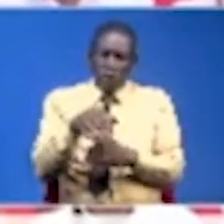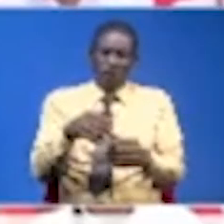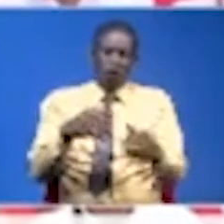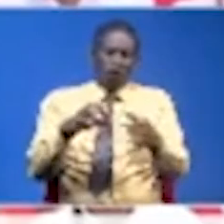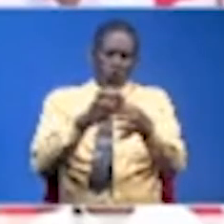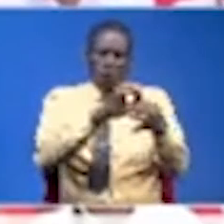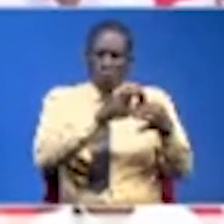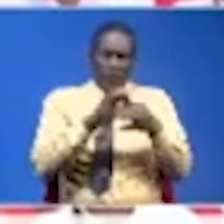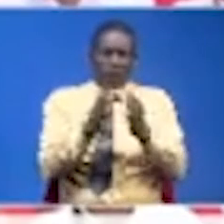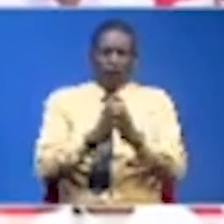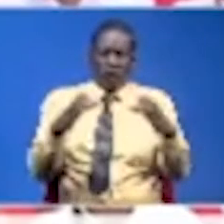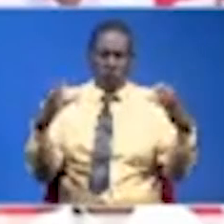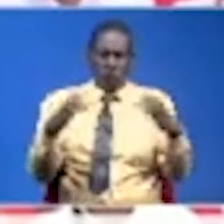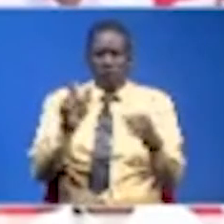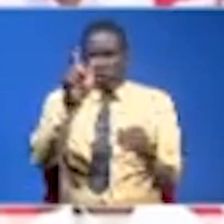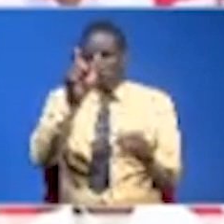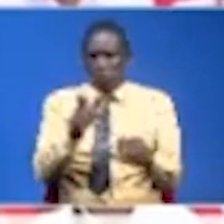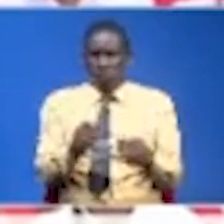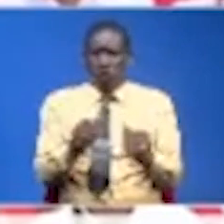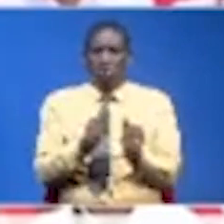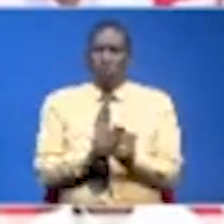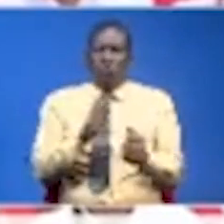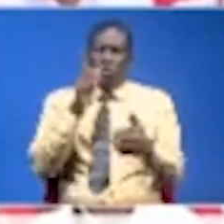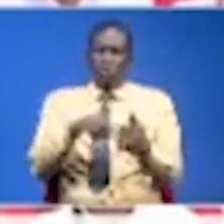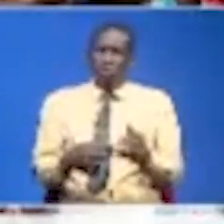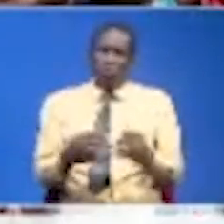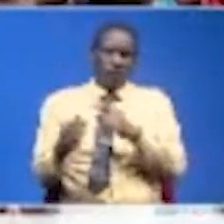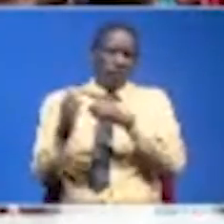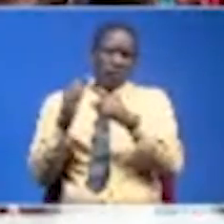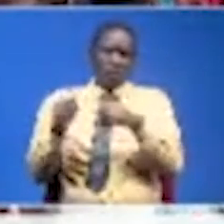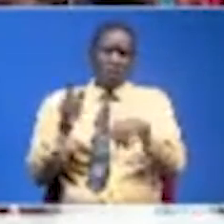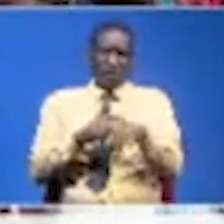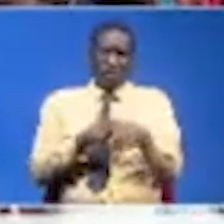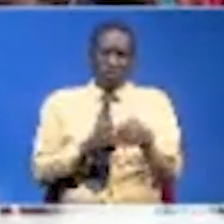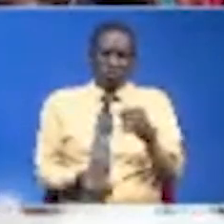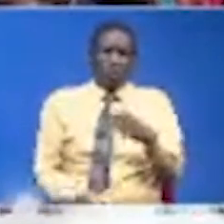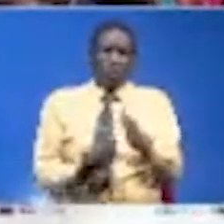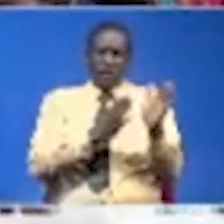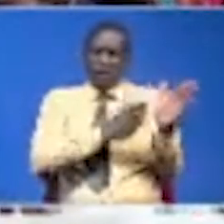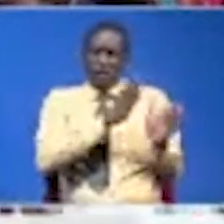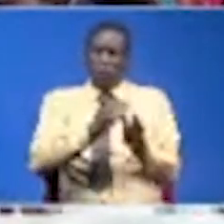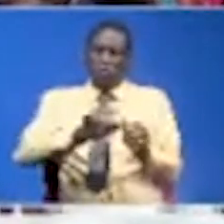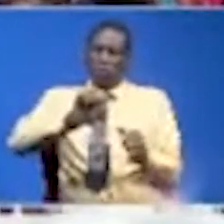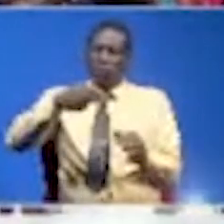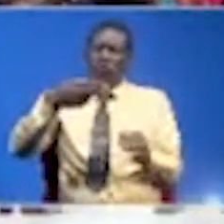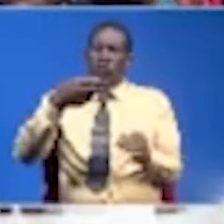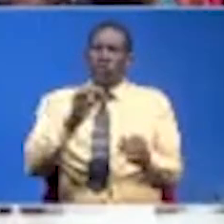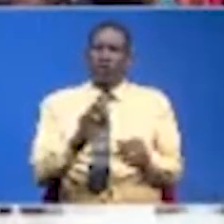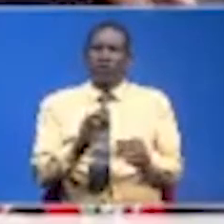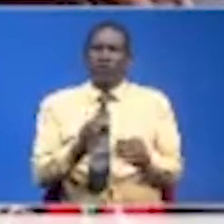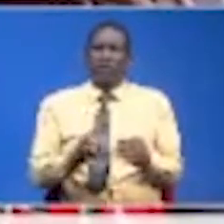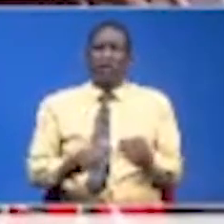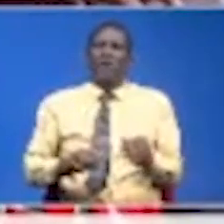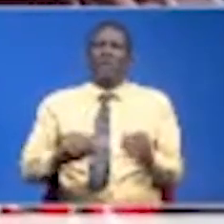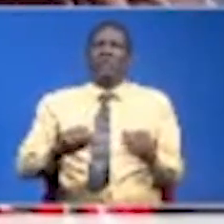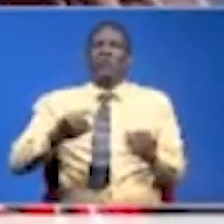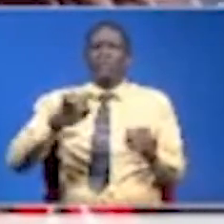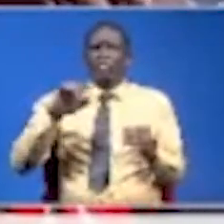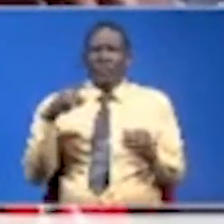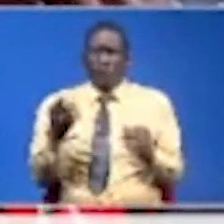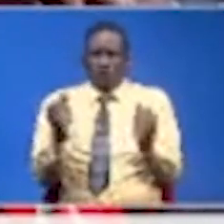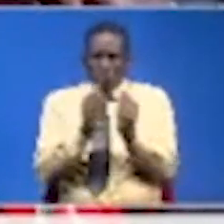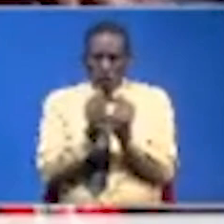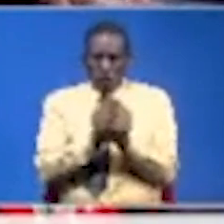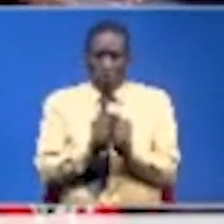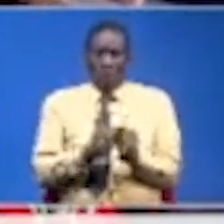region. Mbali na patashika iliyoshuhudiwa wakati wa kuasisiwa kwa mpango wa SHIF Oktoba mosi, Rais amesema mpango huu wa